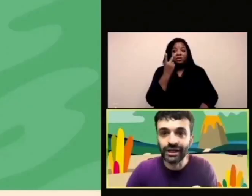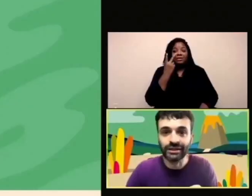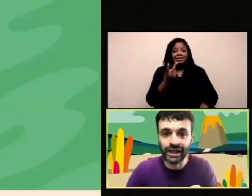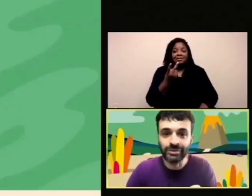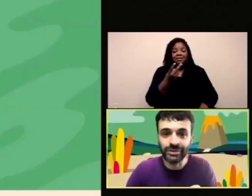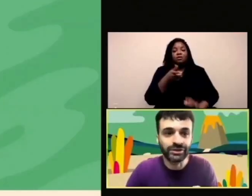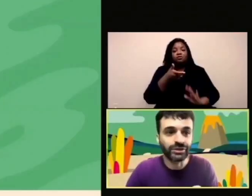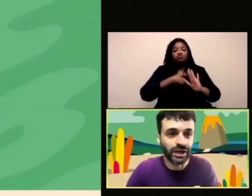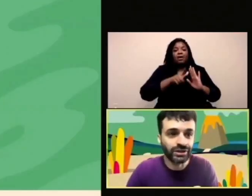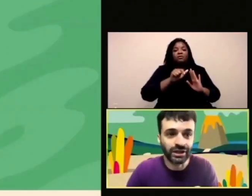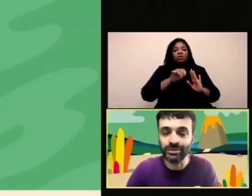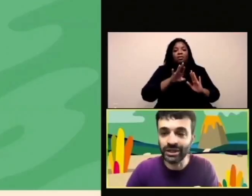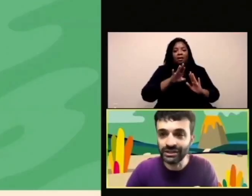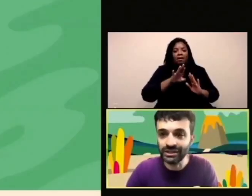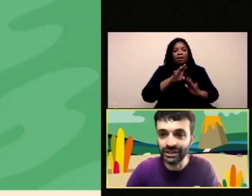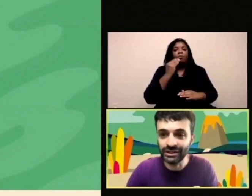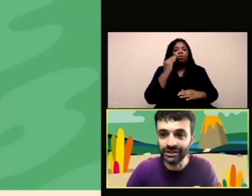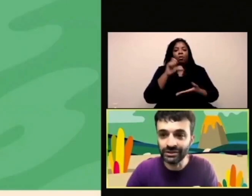Ok allora.